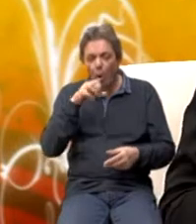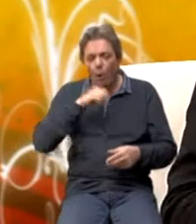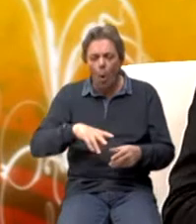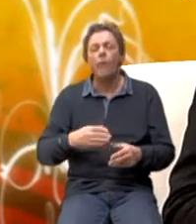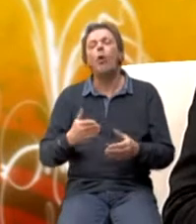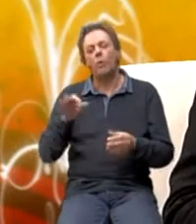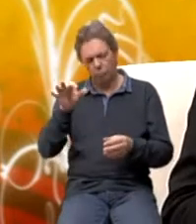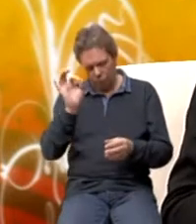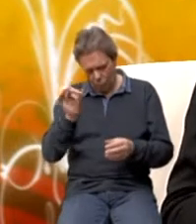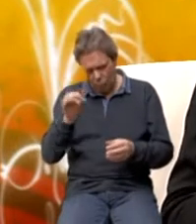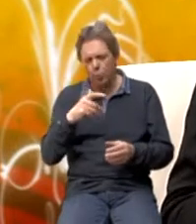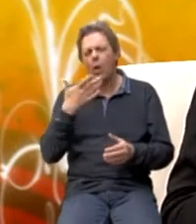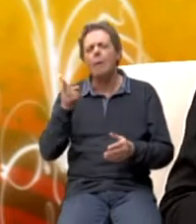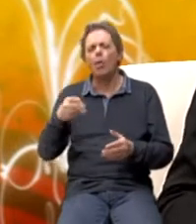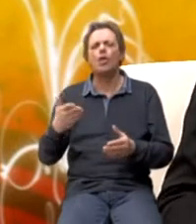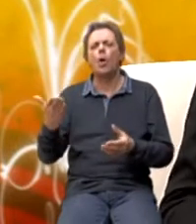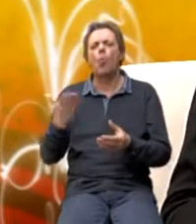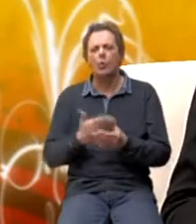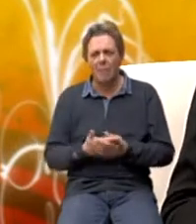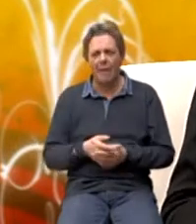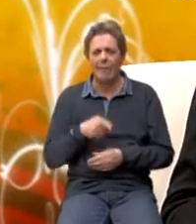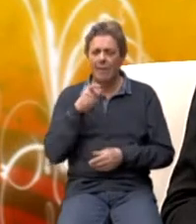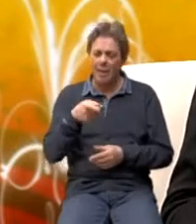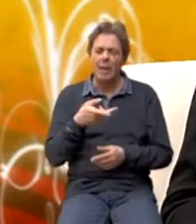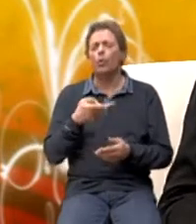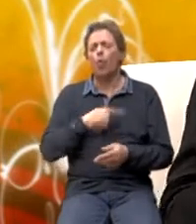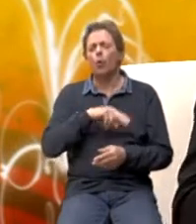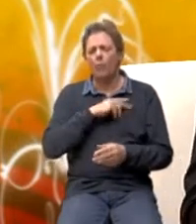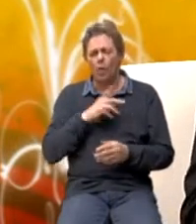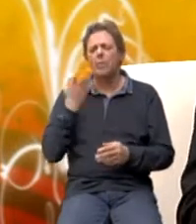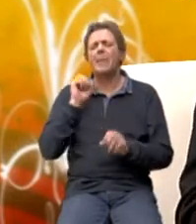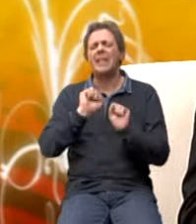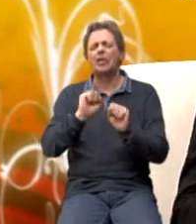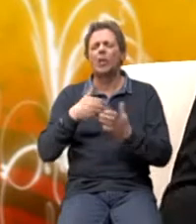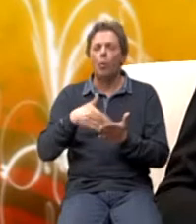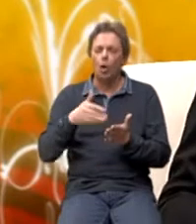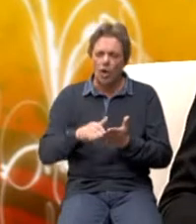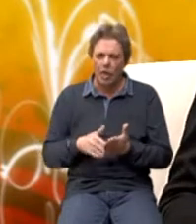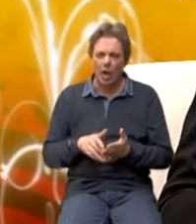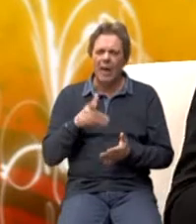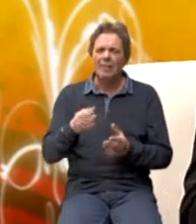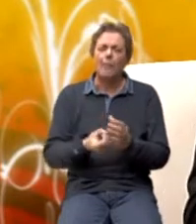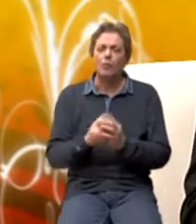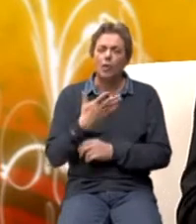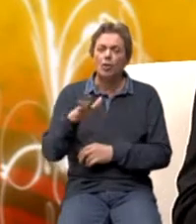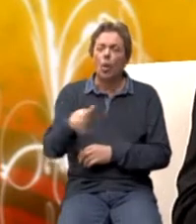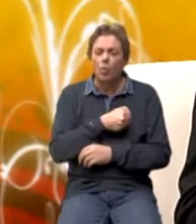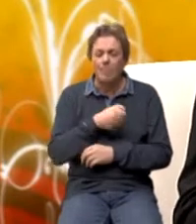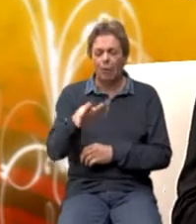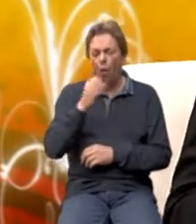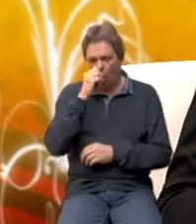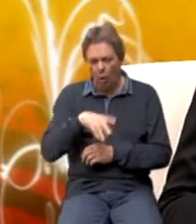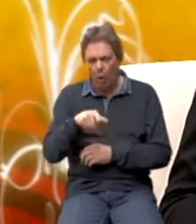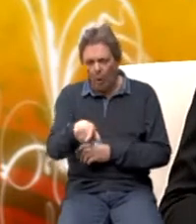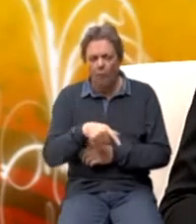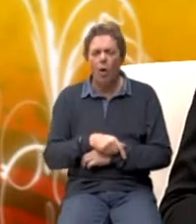proizvodnji. On dakle podliježe odgovornosti prema Zakonu o zaštiti potrošača. Znači, taj proizvođač koji uzima to gnojivo mora jasno